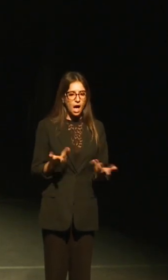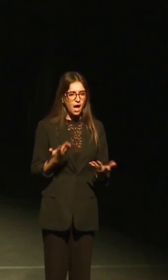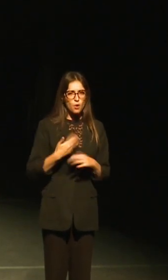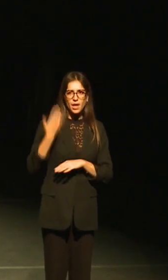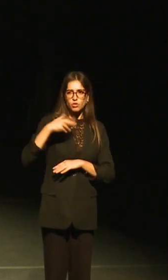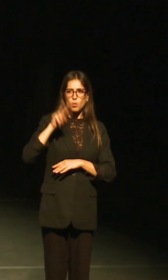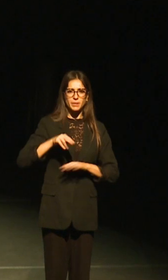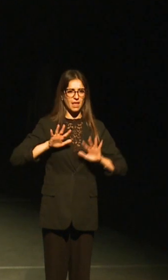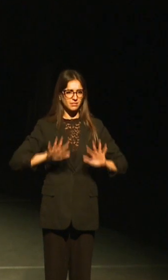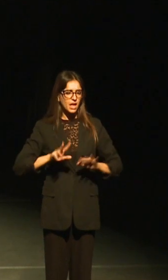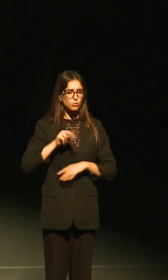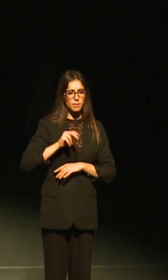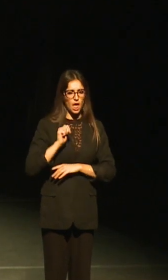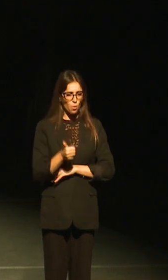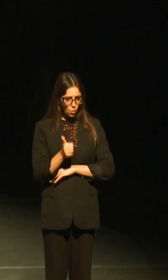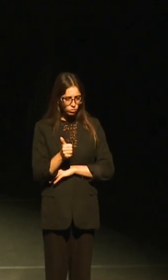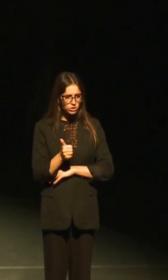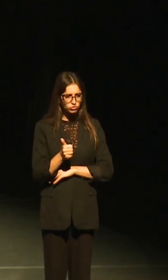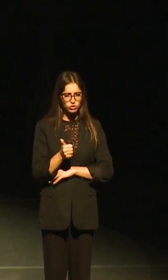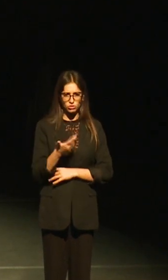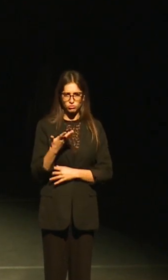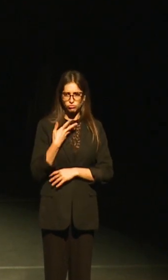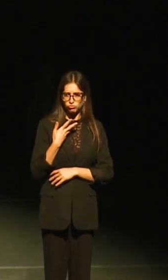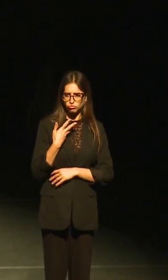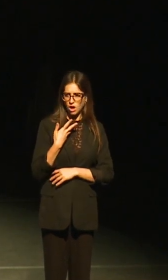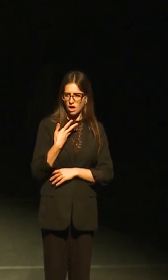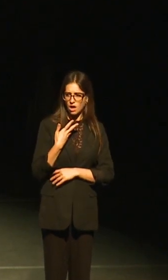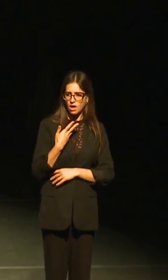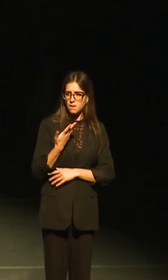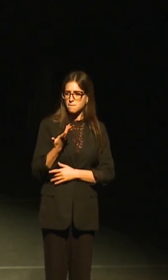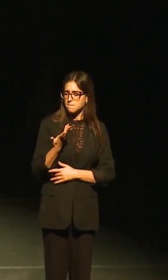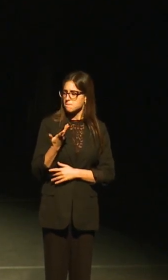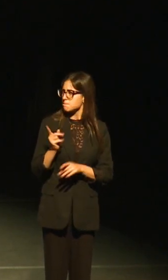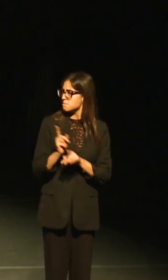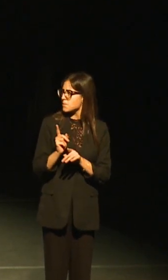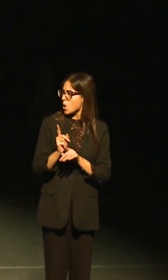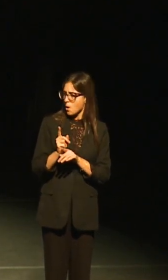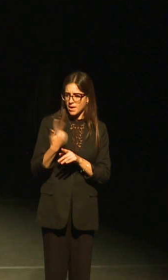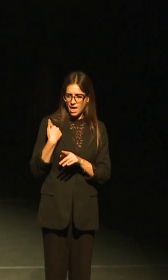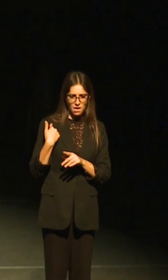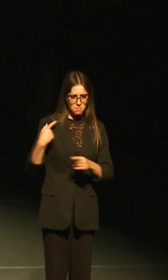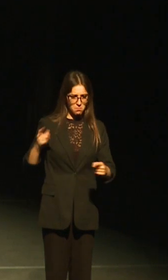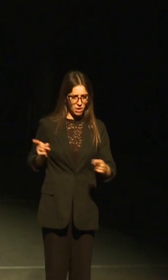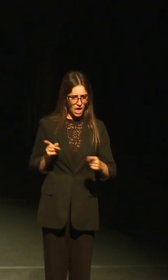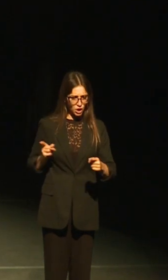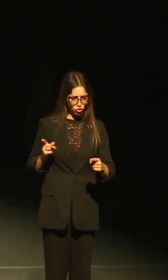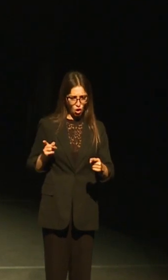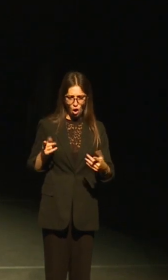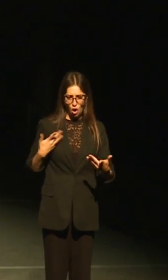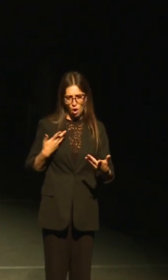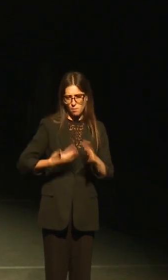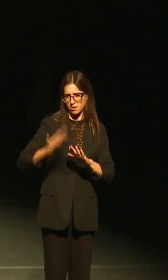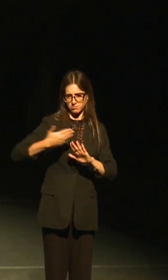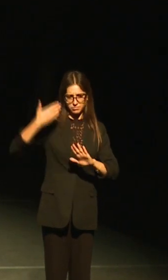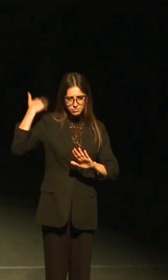del 2010-2011 quindi mancavano cinque anni che possono essere un'era geologica ricordi dico con nove